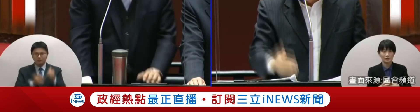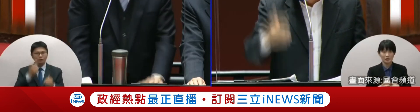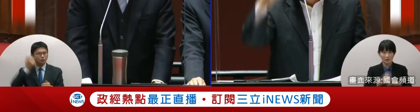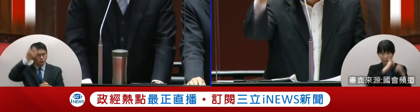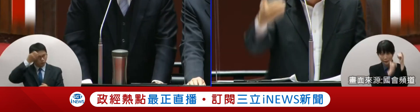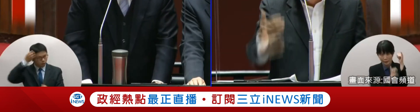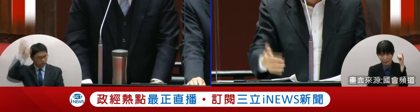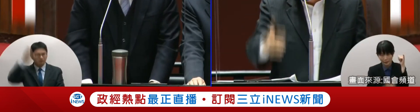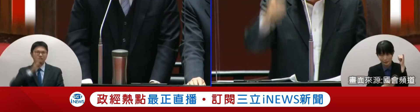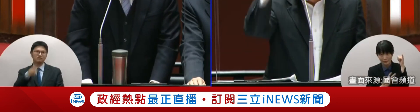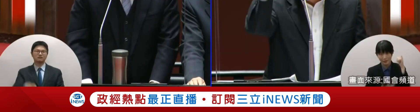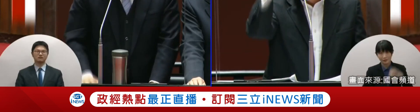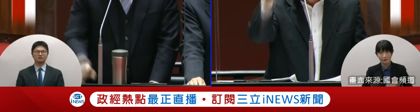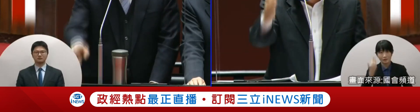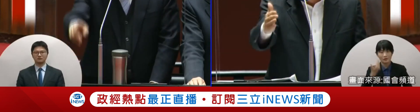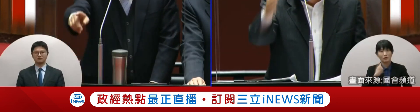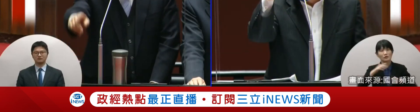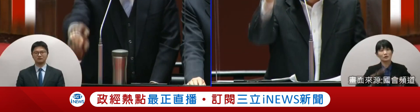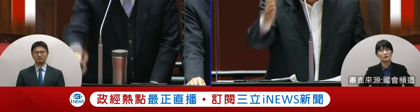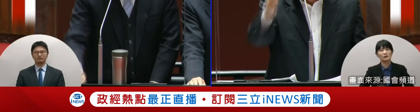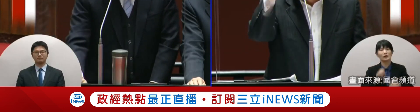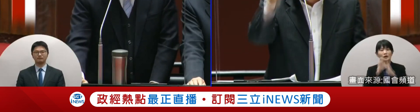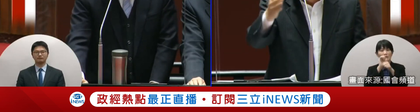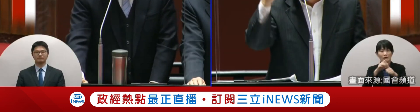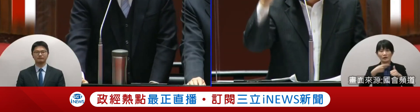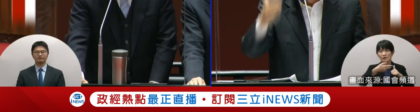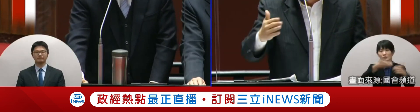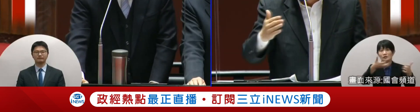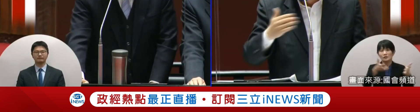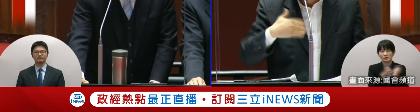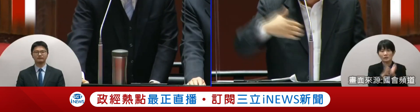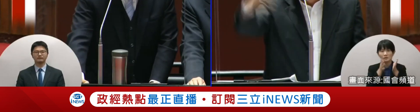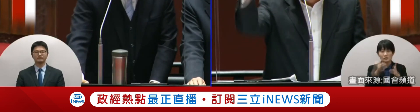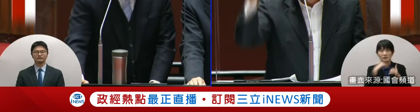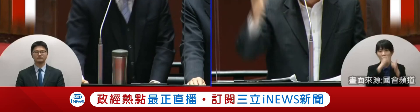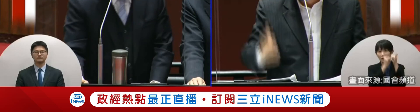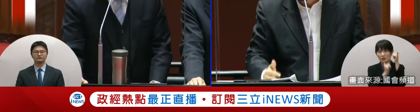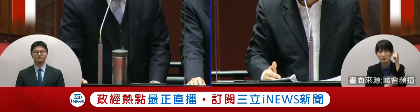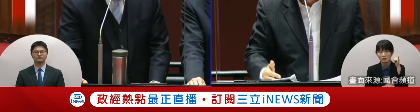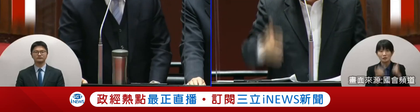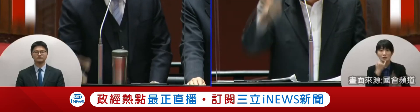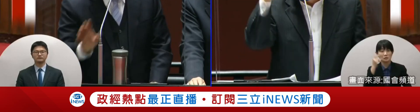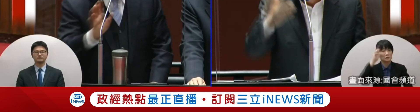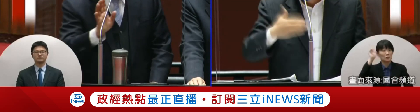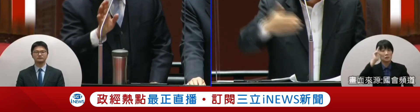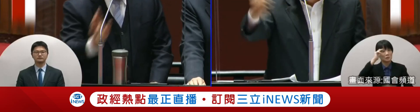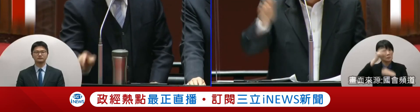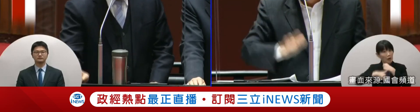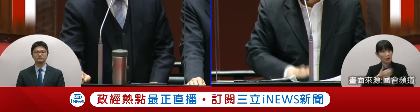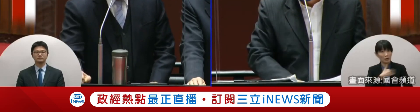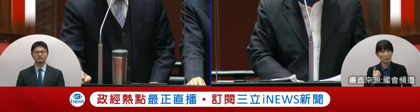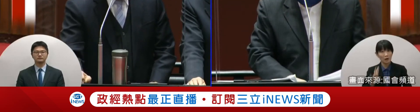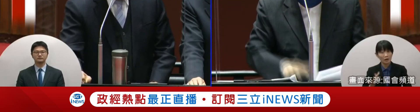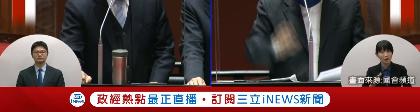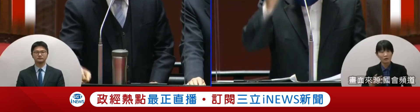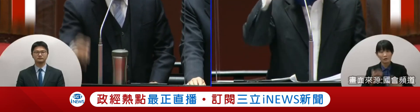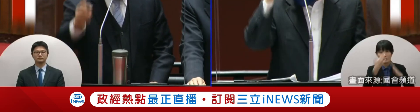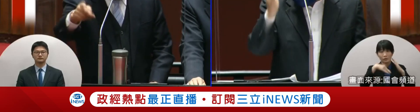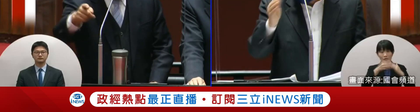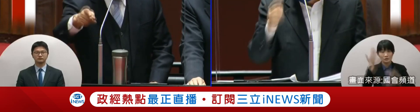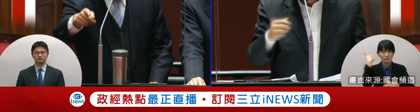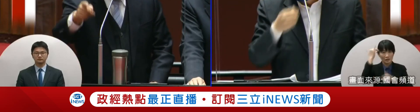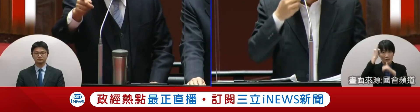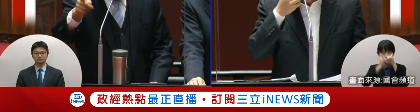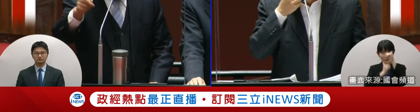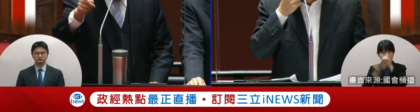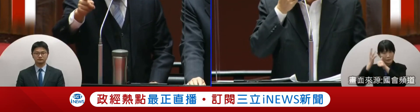我再讲说一个历史，能够教育部他对于台湾的历史可以不去管他吗？对一个学校的历史不去管他吗？你